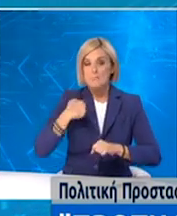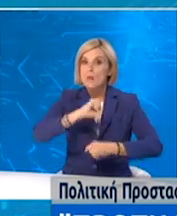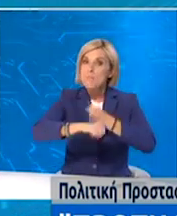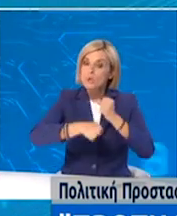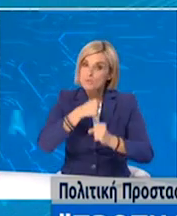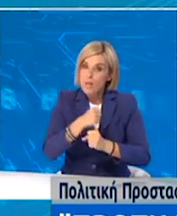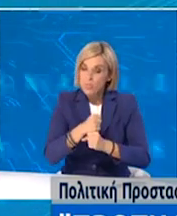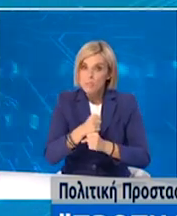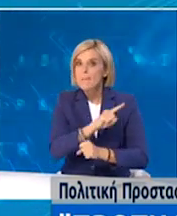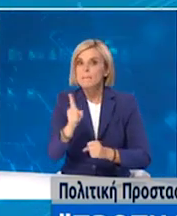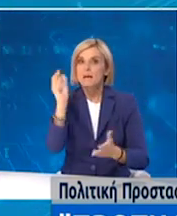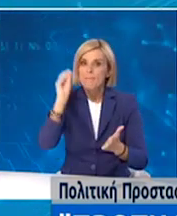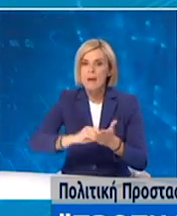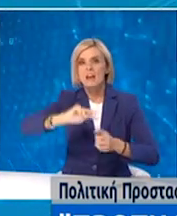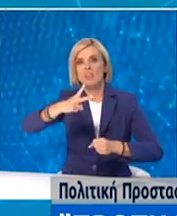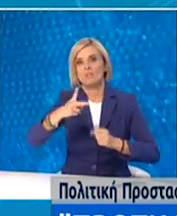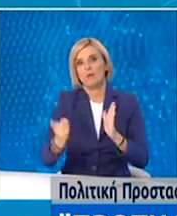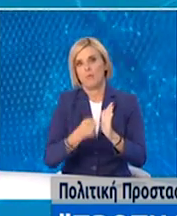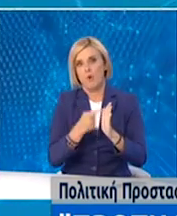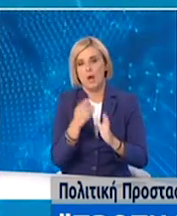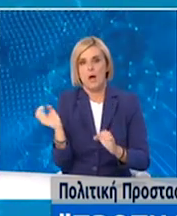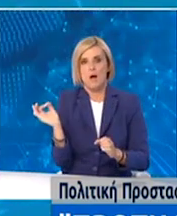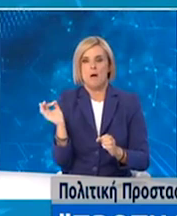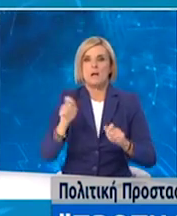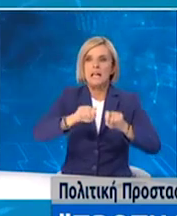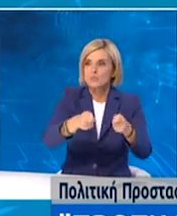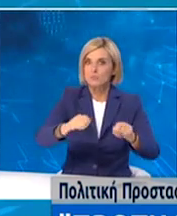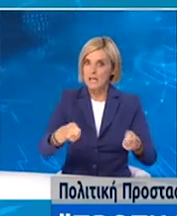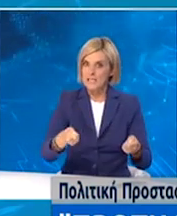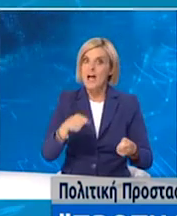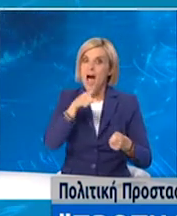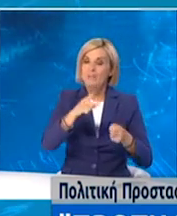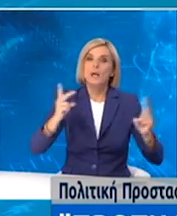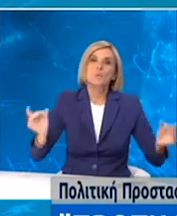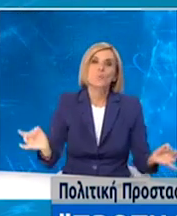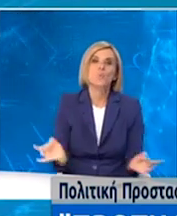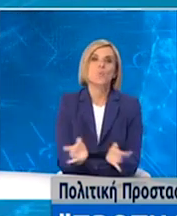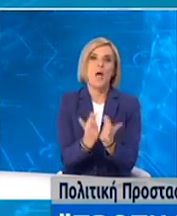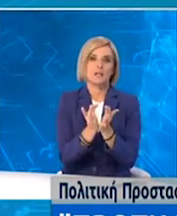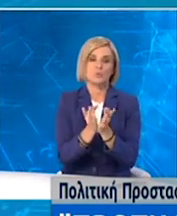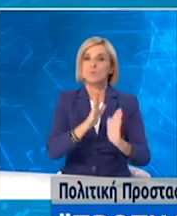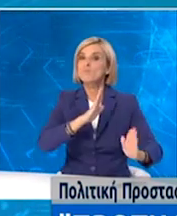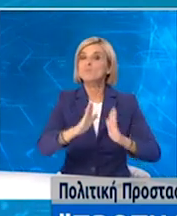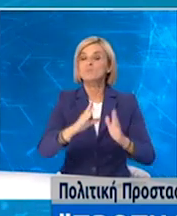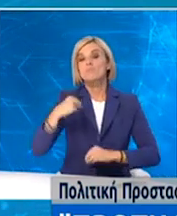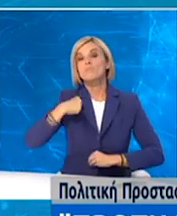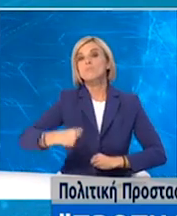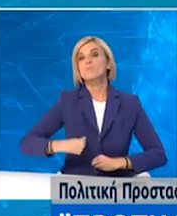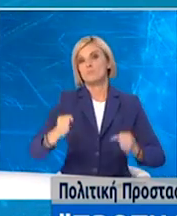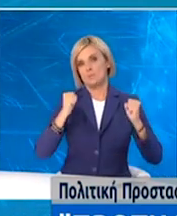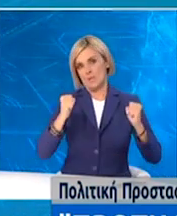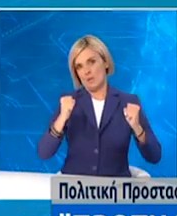οποία έχουμε καθορίσει ως απαραίτητες, ελάχιστες προϋποθέσεις για να μπορούμε να διασφαλίσουμε τη δημόσια υγεία, πρέπει να